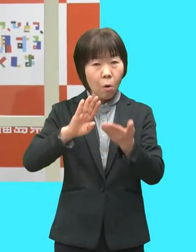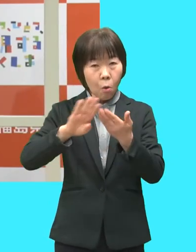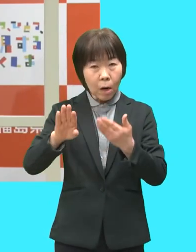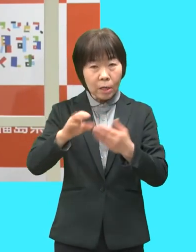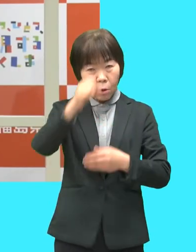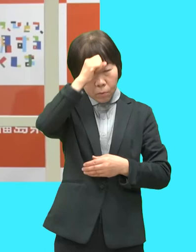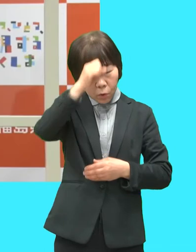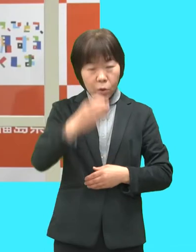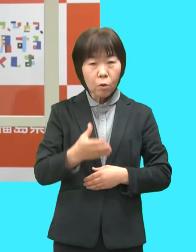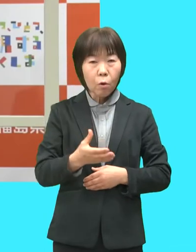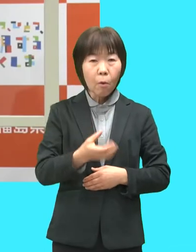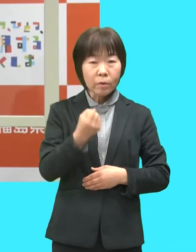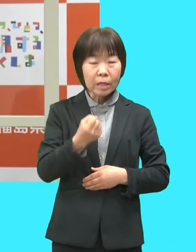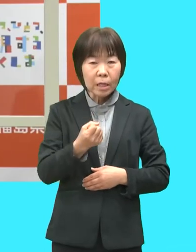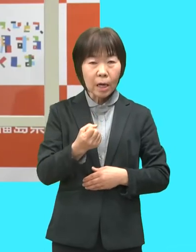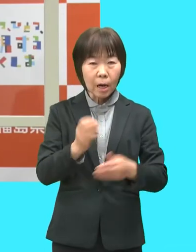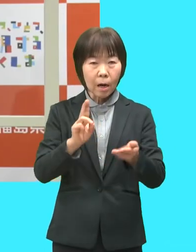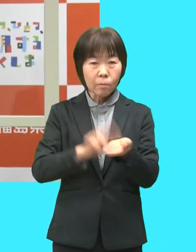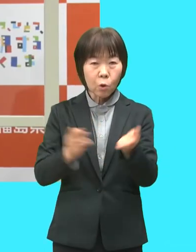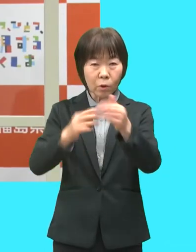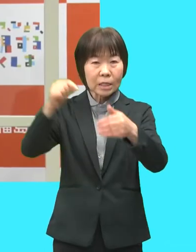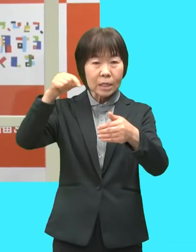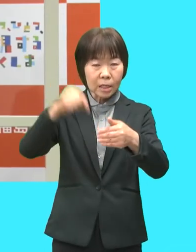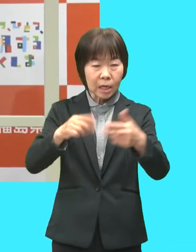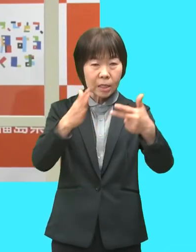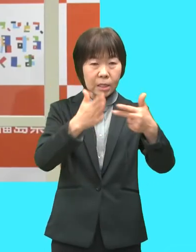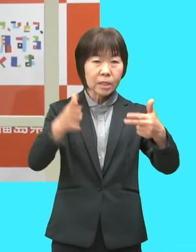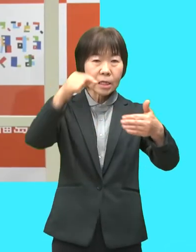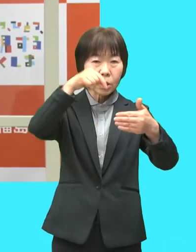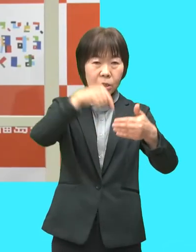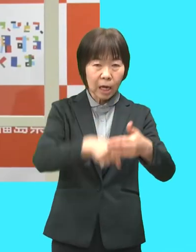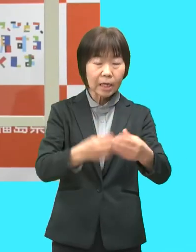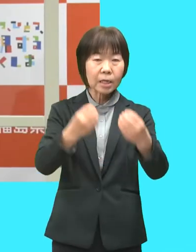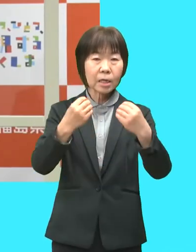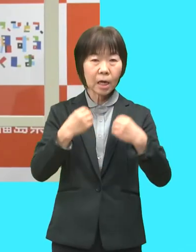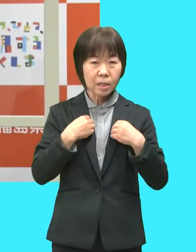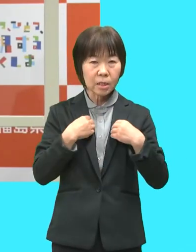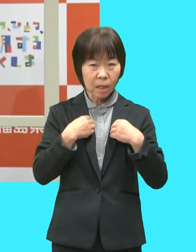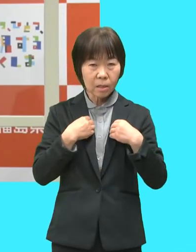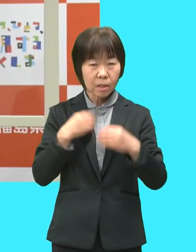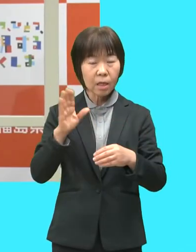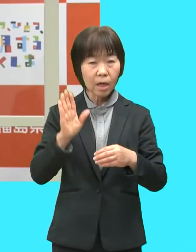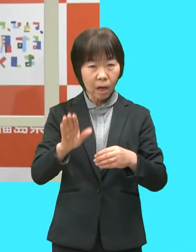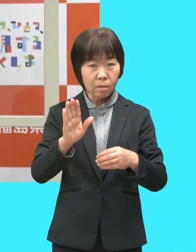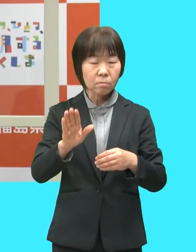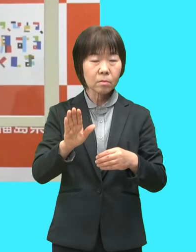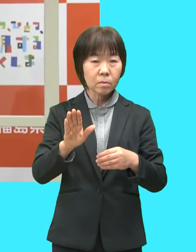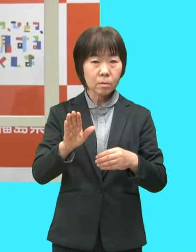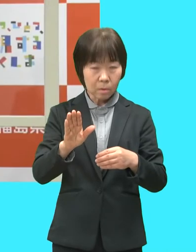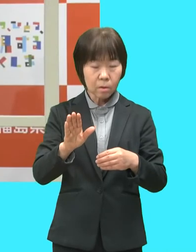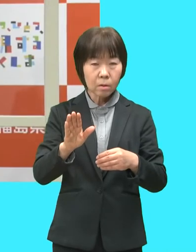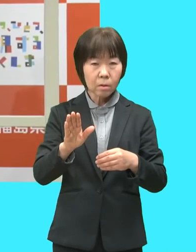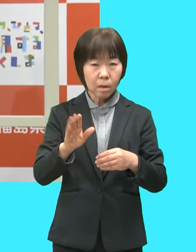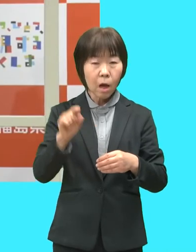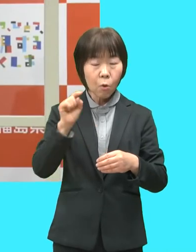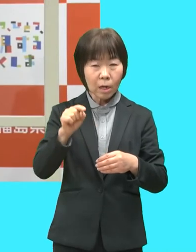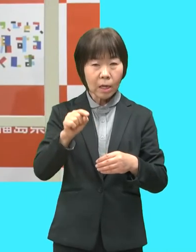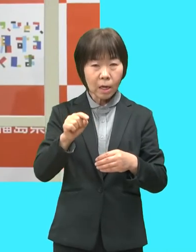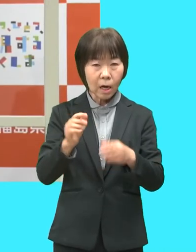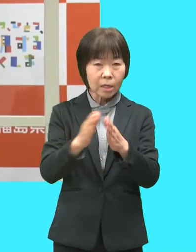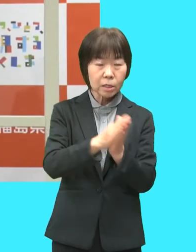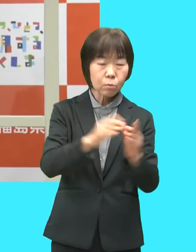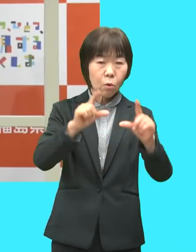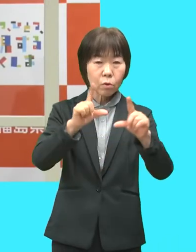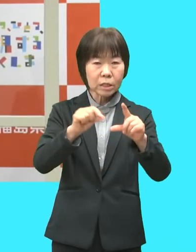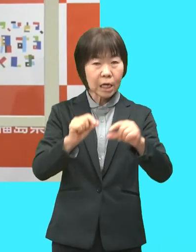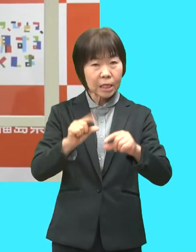抱えられた院内施設内感染による事例となっていることが福島県の死亡率が高